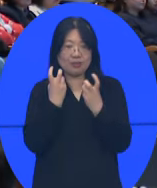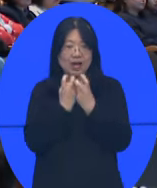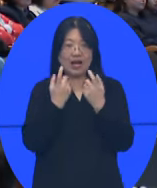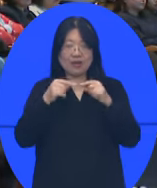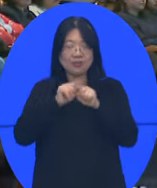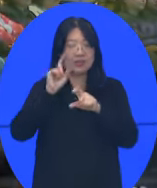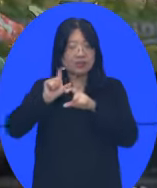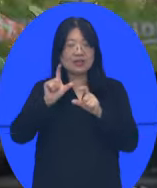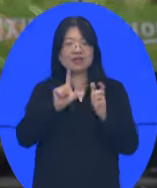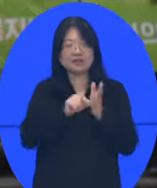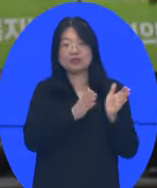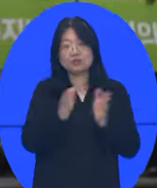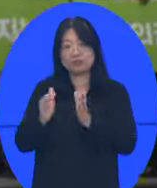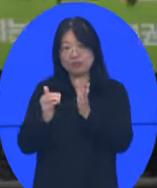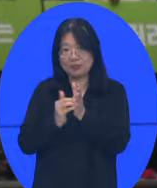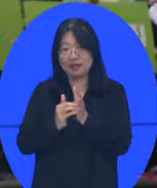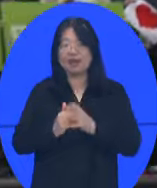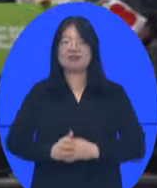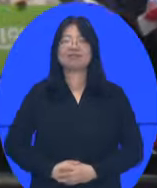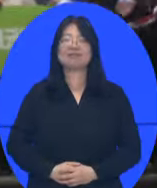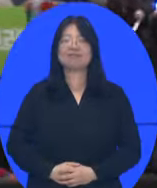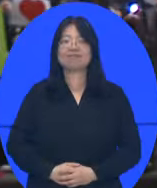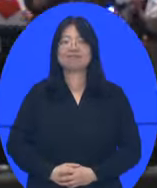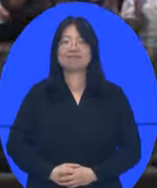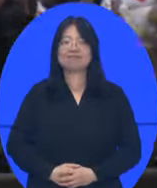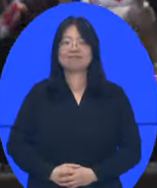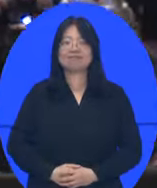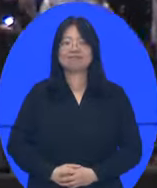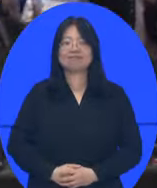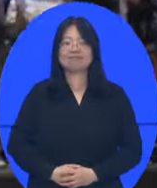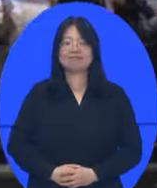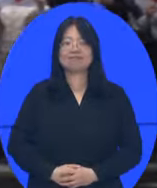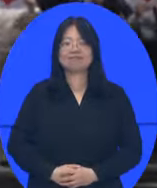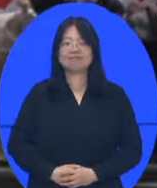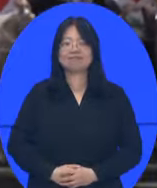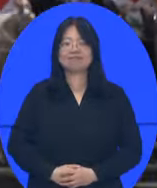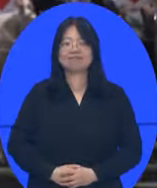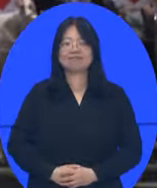시간도 마련됐습니다 GTV 뉴스 이슬입니다